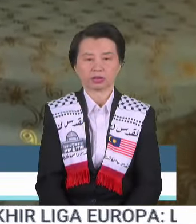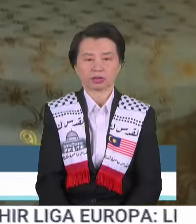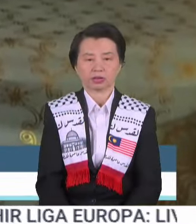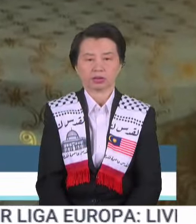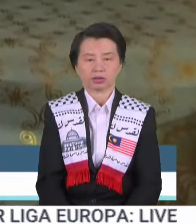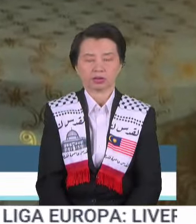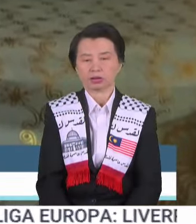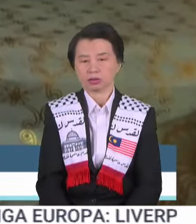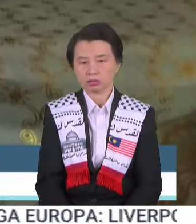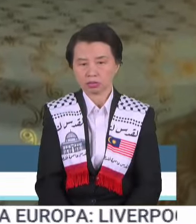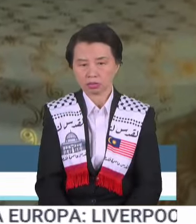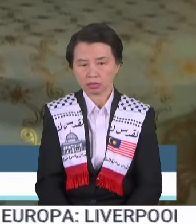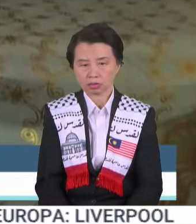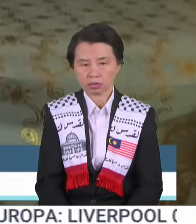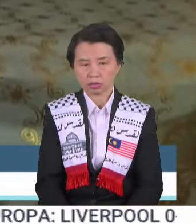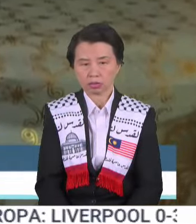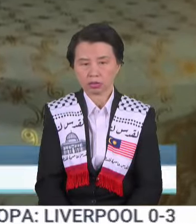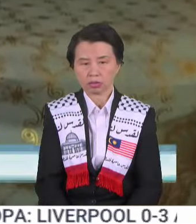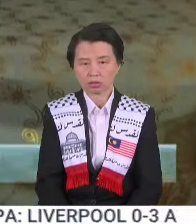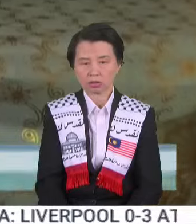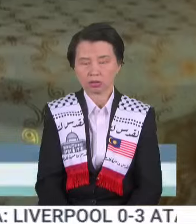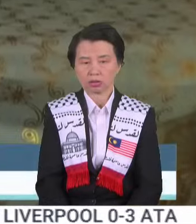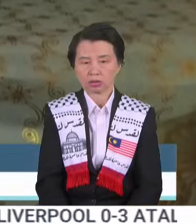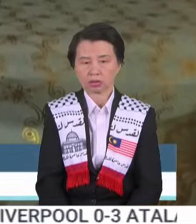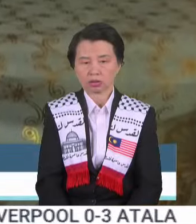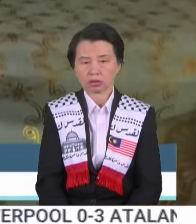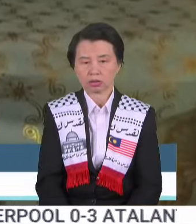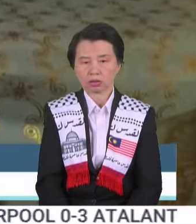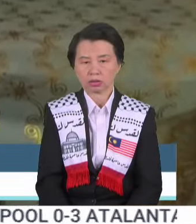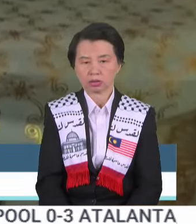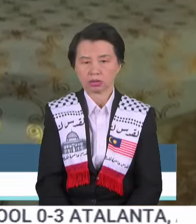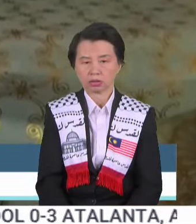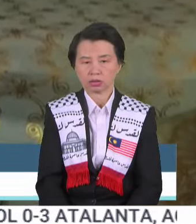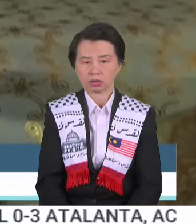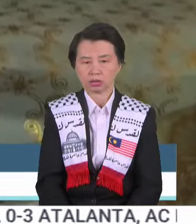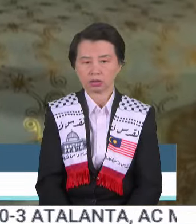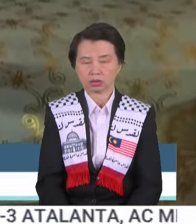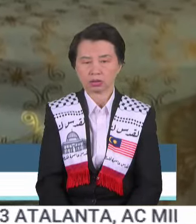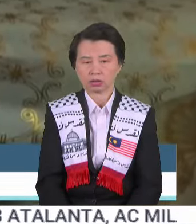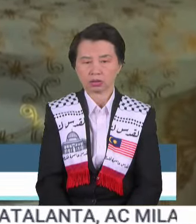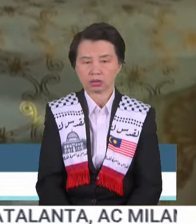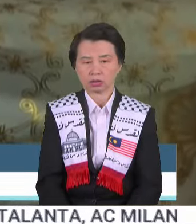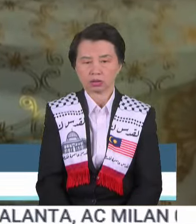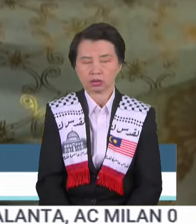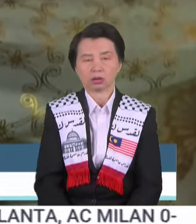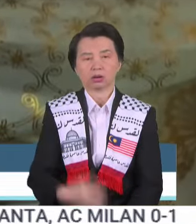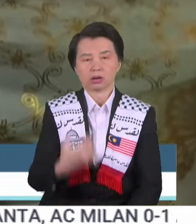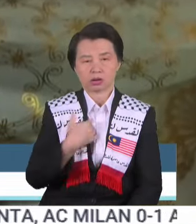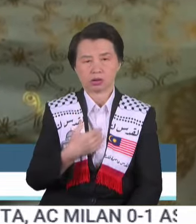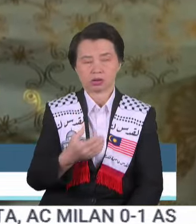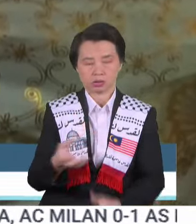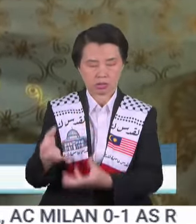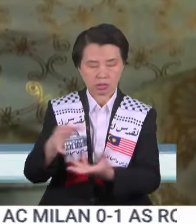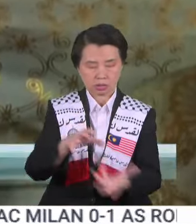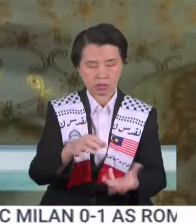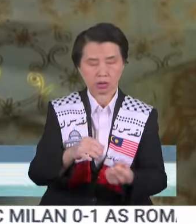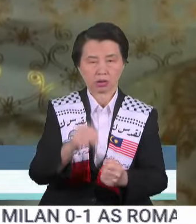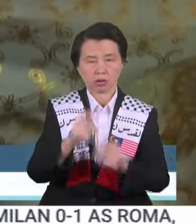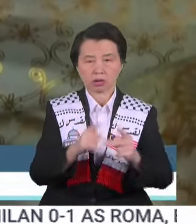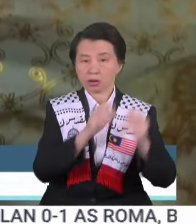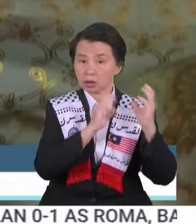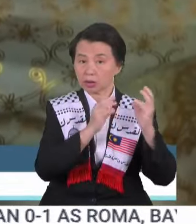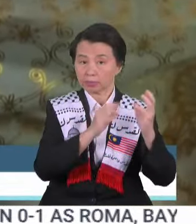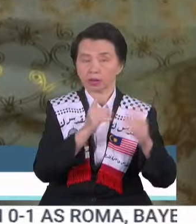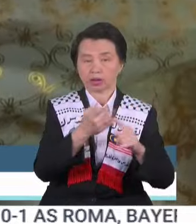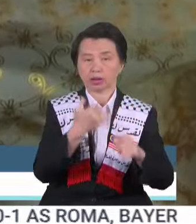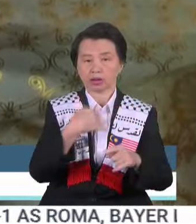Dua-dua pun boleh. Dulu lamban tu yang sebenarnya kan daun kelapa. Jadi daun kelapa tu orang kalau orang tua-tua dulu ya